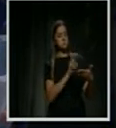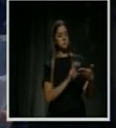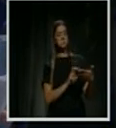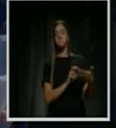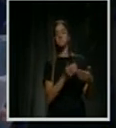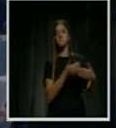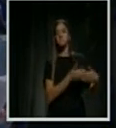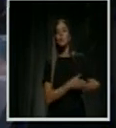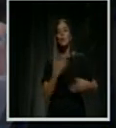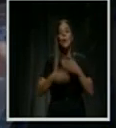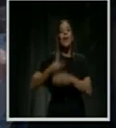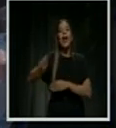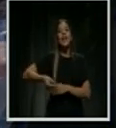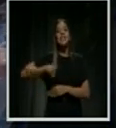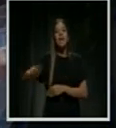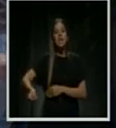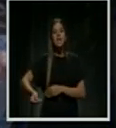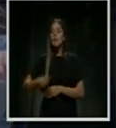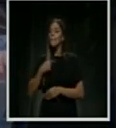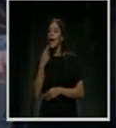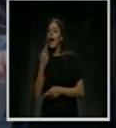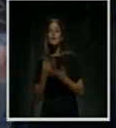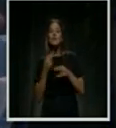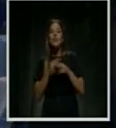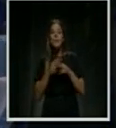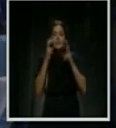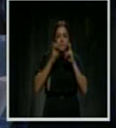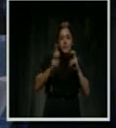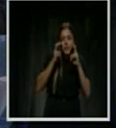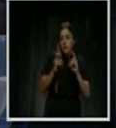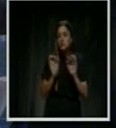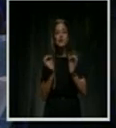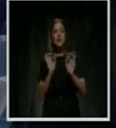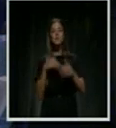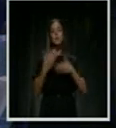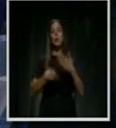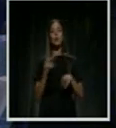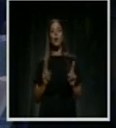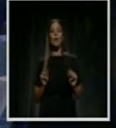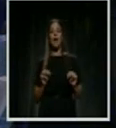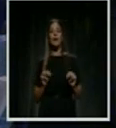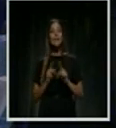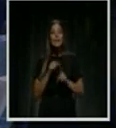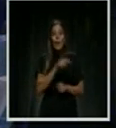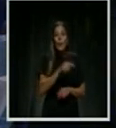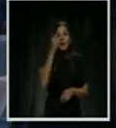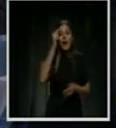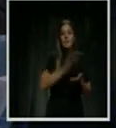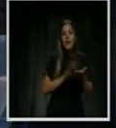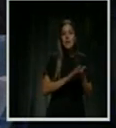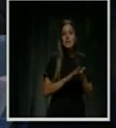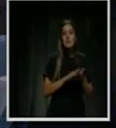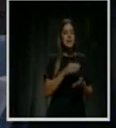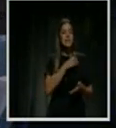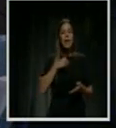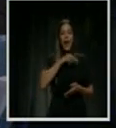il-flus. La talab investigazzjoni, la prova jara x'inhu jiġri fil-waqt li jaf illi l-isptar ma nbenix f'Għawdex. Jaf